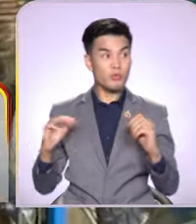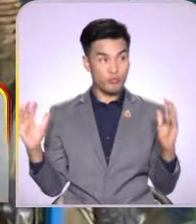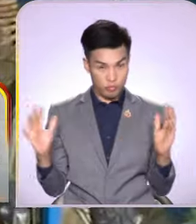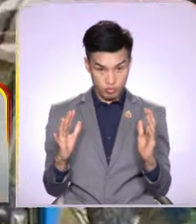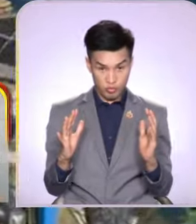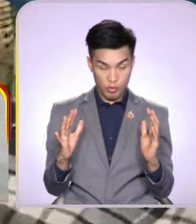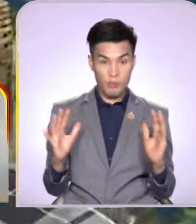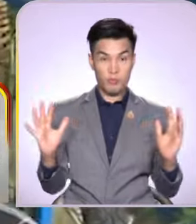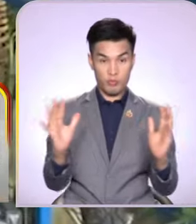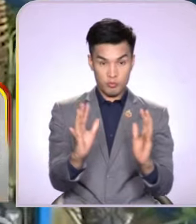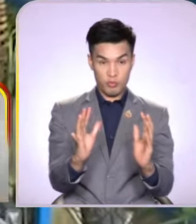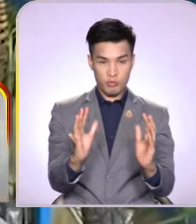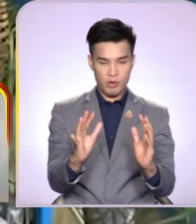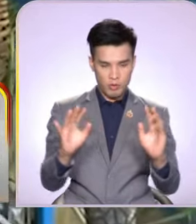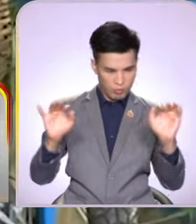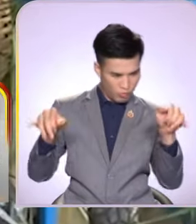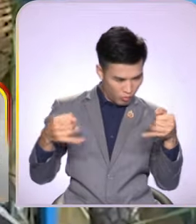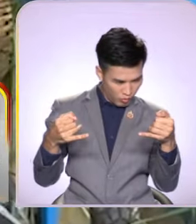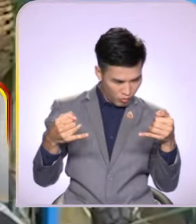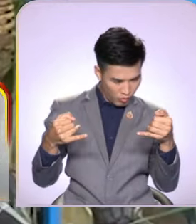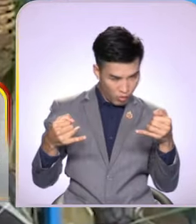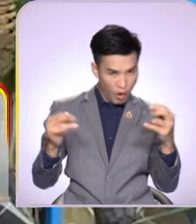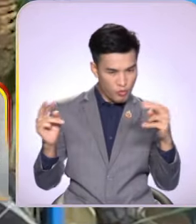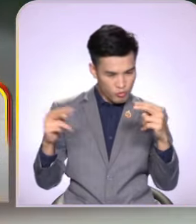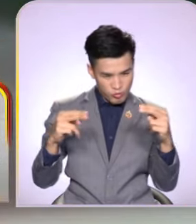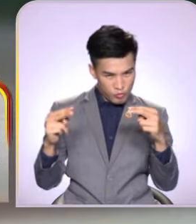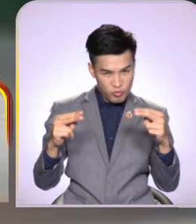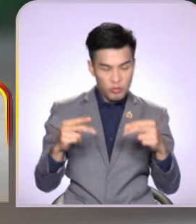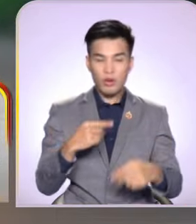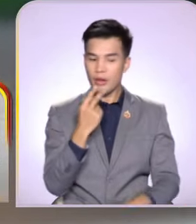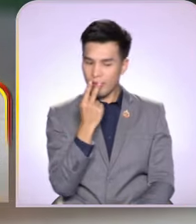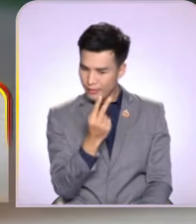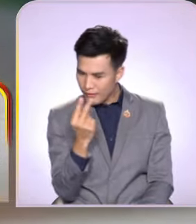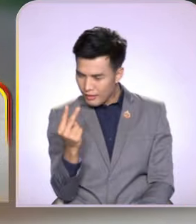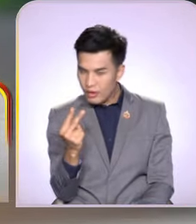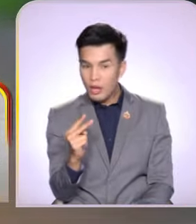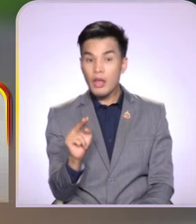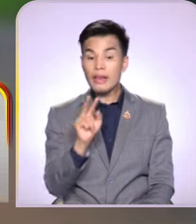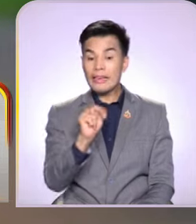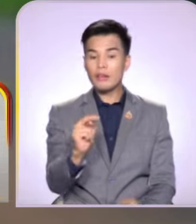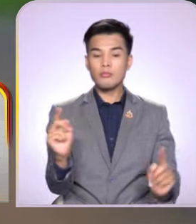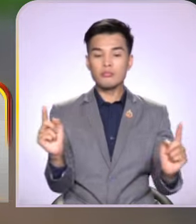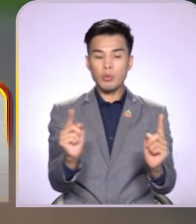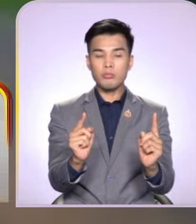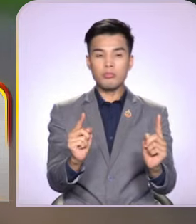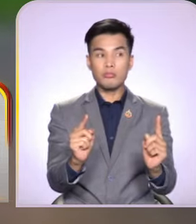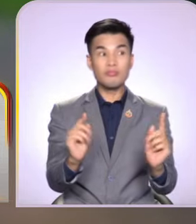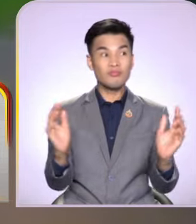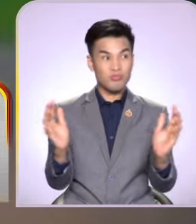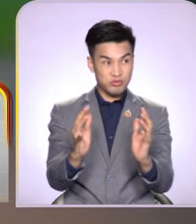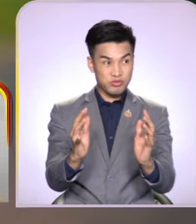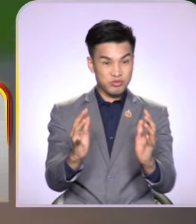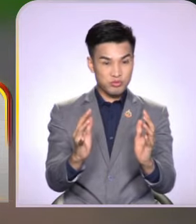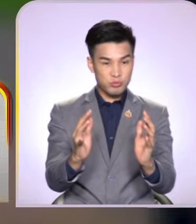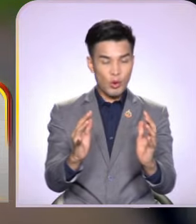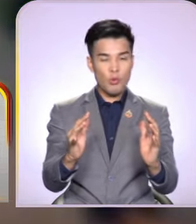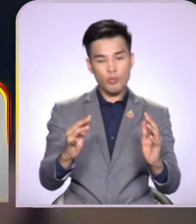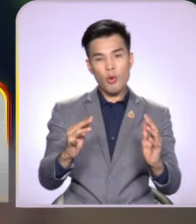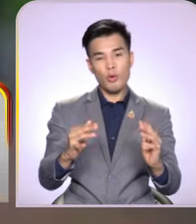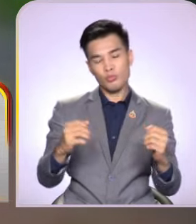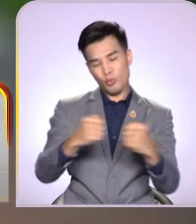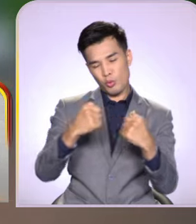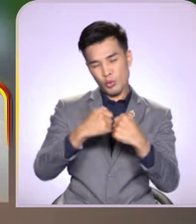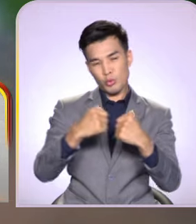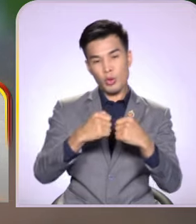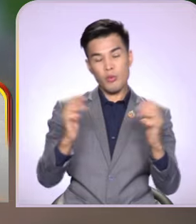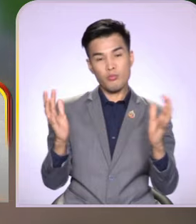ว่าแล้วก็บ้านหงอนไก่เขม่นกันตั้งแต่ในงานแล้วคุณตาบอกแล้วก็นัดออกมาไม่ได้ออกมาเคลียร์นะคะออกมาดวลกันหน้า